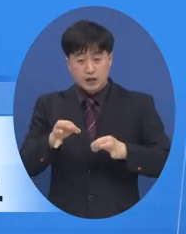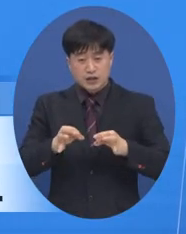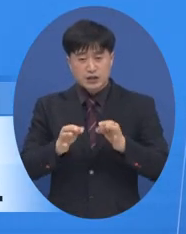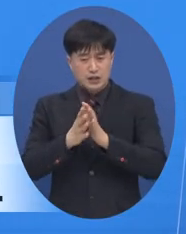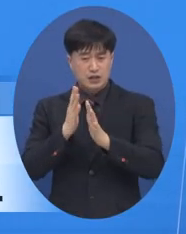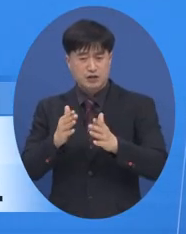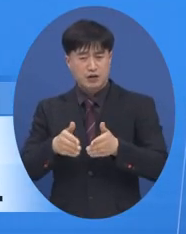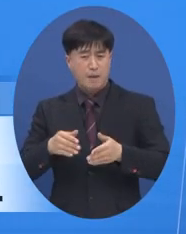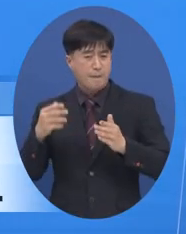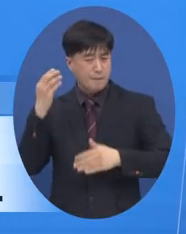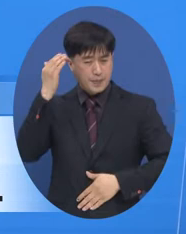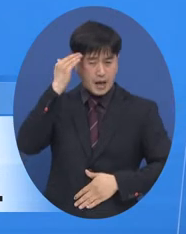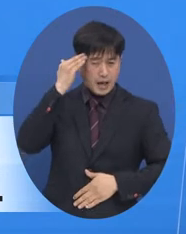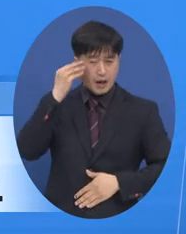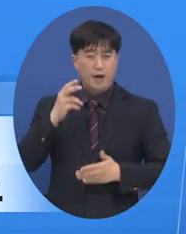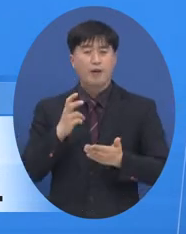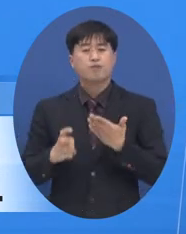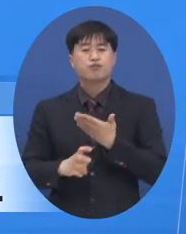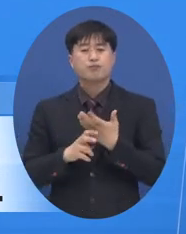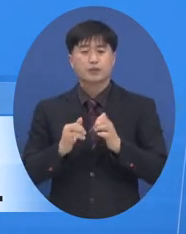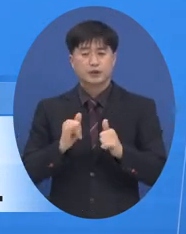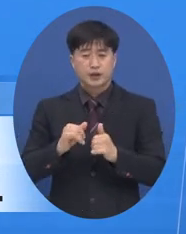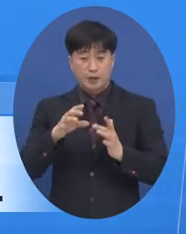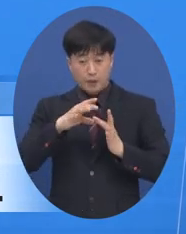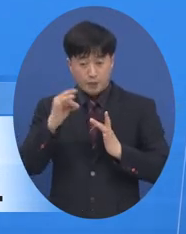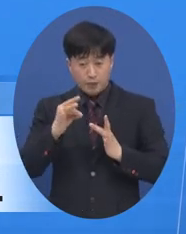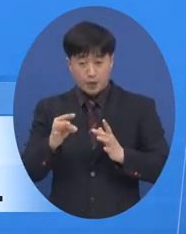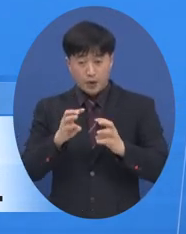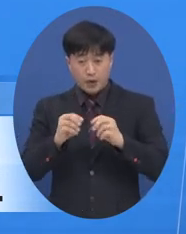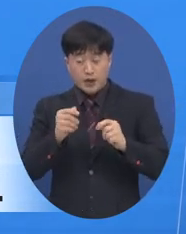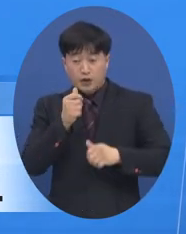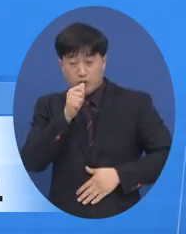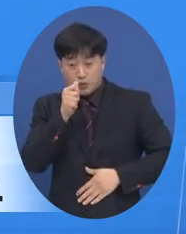교란시키는 범법자를 색출하고 부동산을 통한